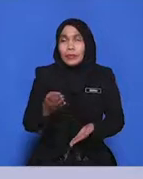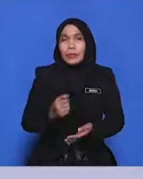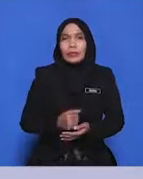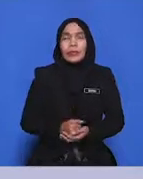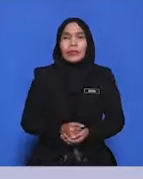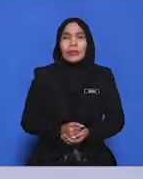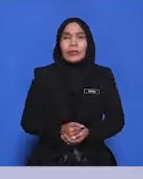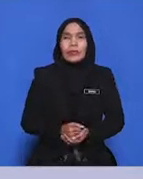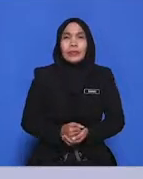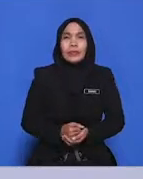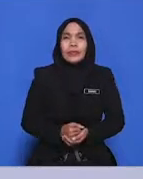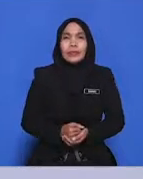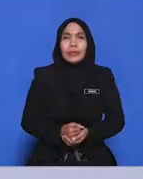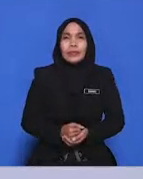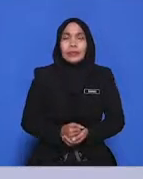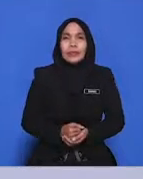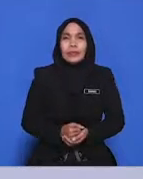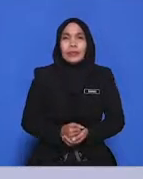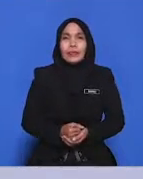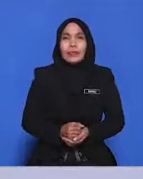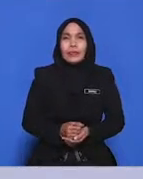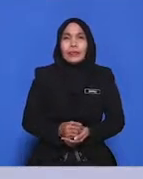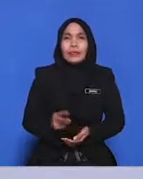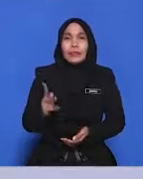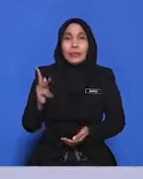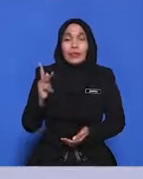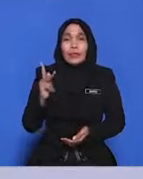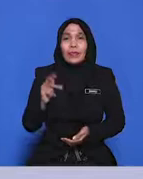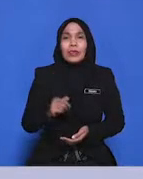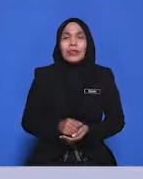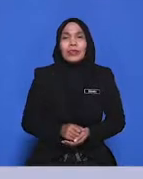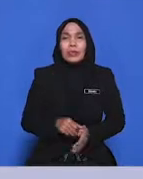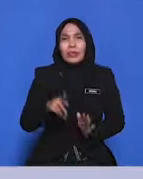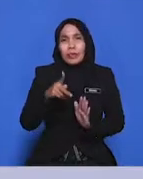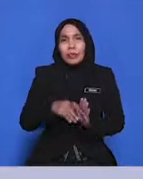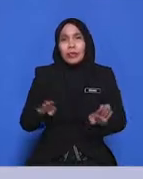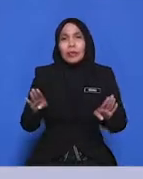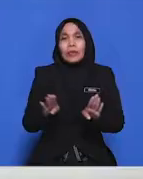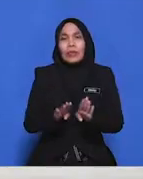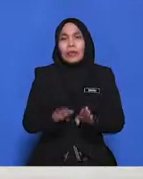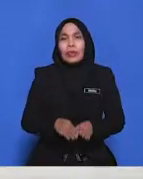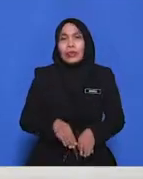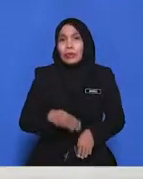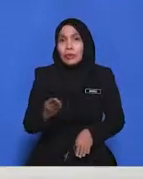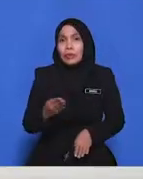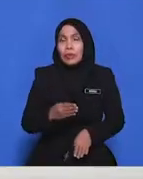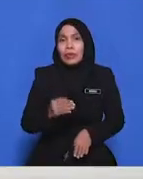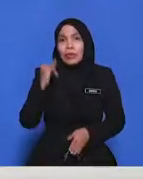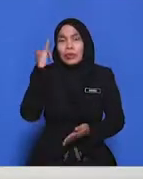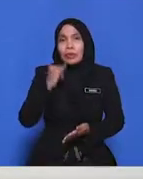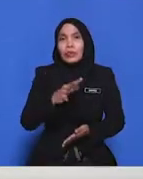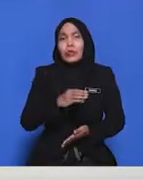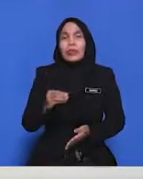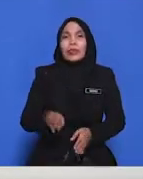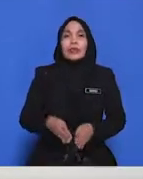Jamaluddin Al-Afghani menguasai pelbagai bidang ilmu dan bahasa. Ha,